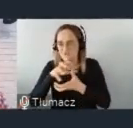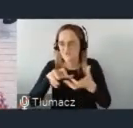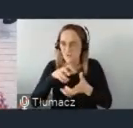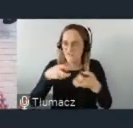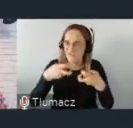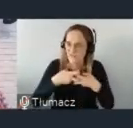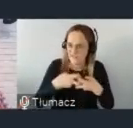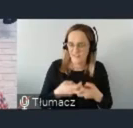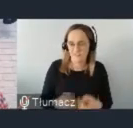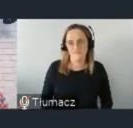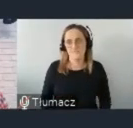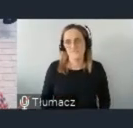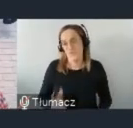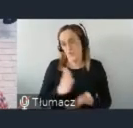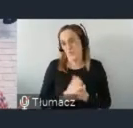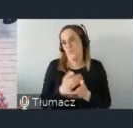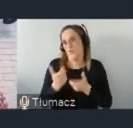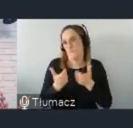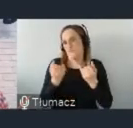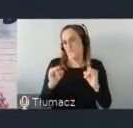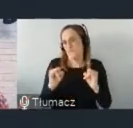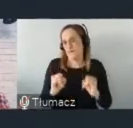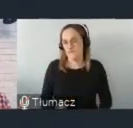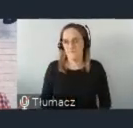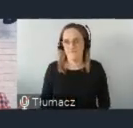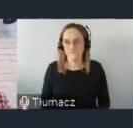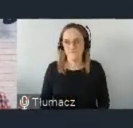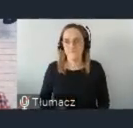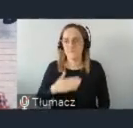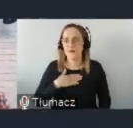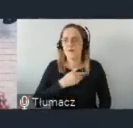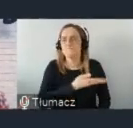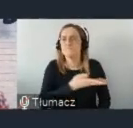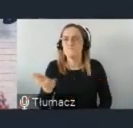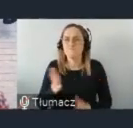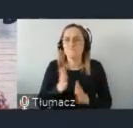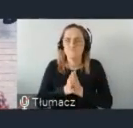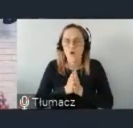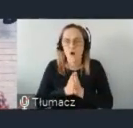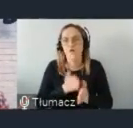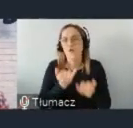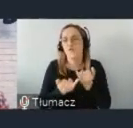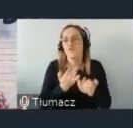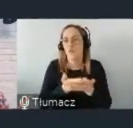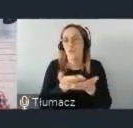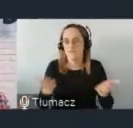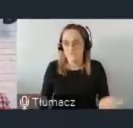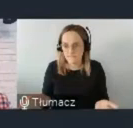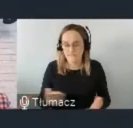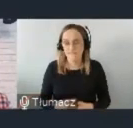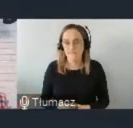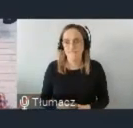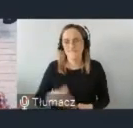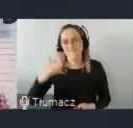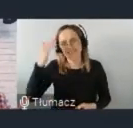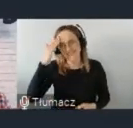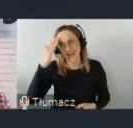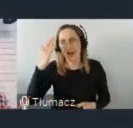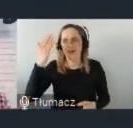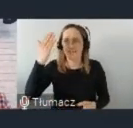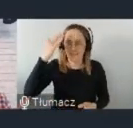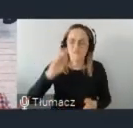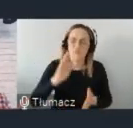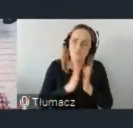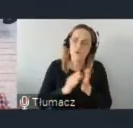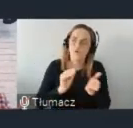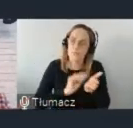naszej przestrzeni. Już coś innego. Jeszcze mam taką prośbę, jeśli ktoś z Was zna to lub nie zna, to też